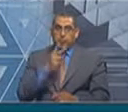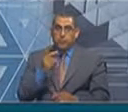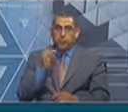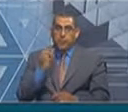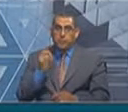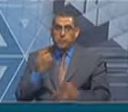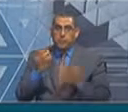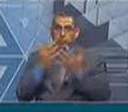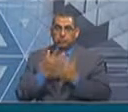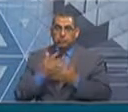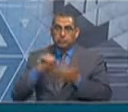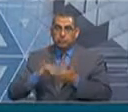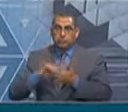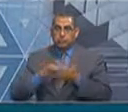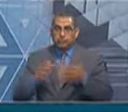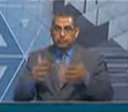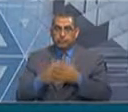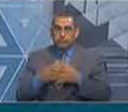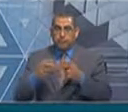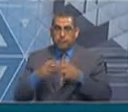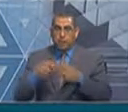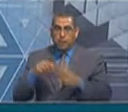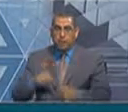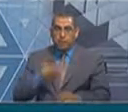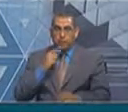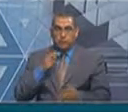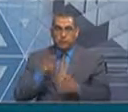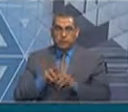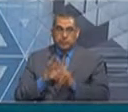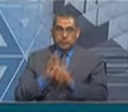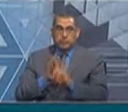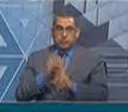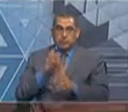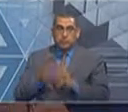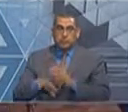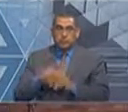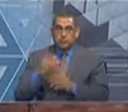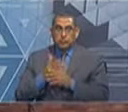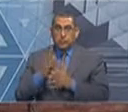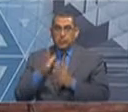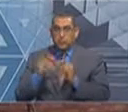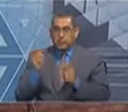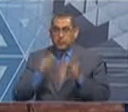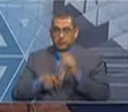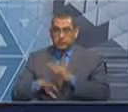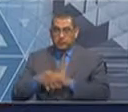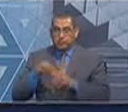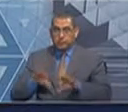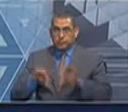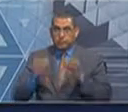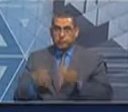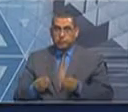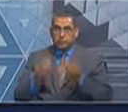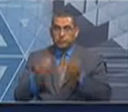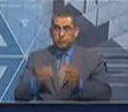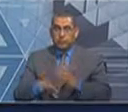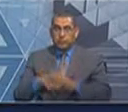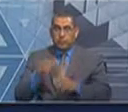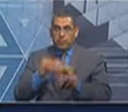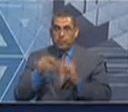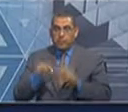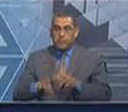250 شركة عرضة في هذا المعرض، وده في دعم للمنتج المحلي ودعم للصناعة